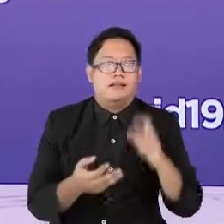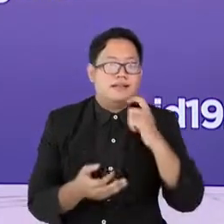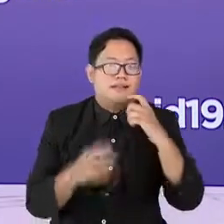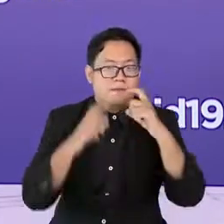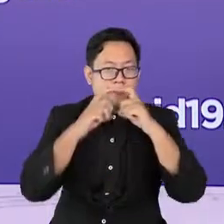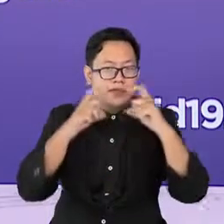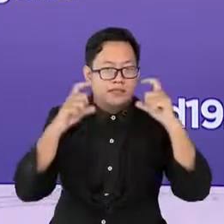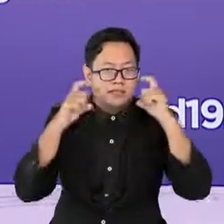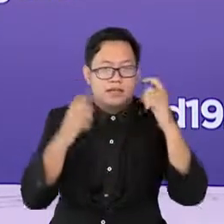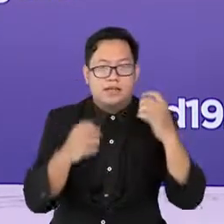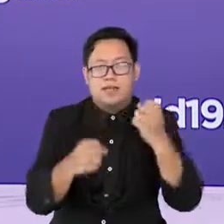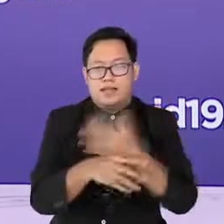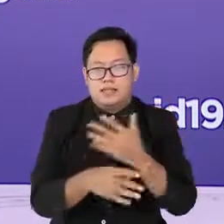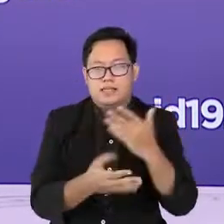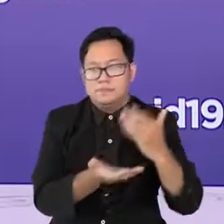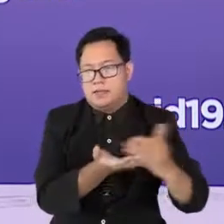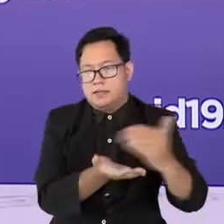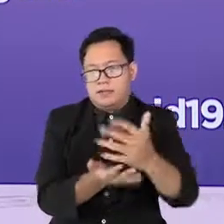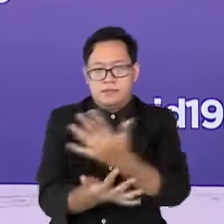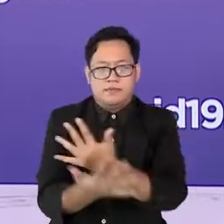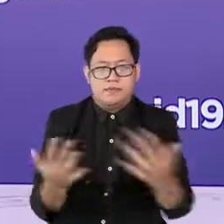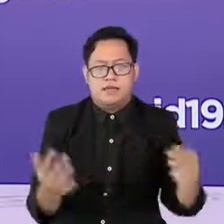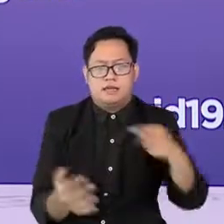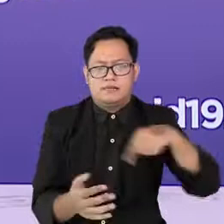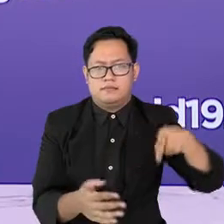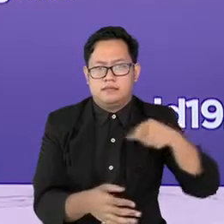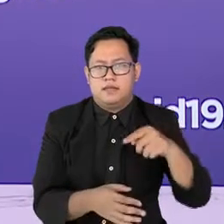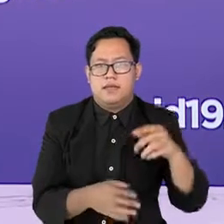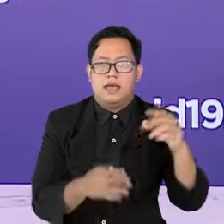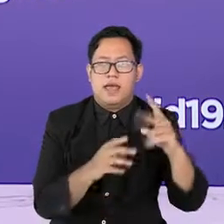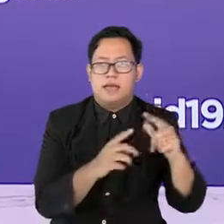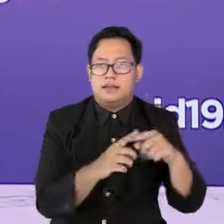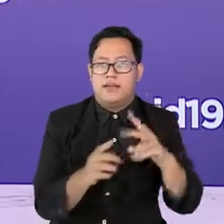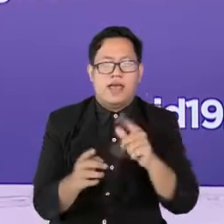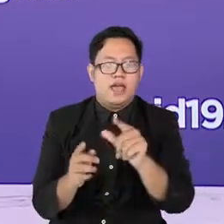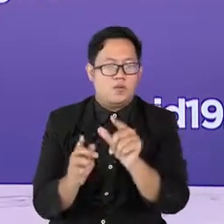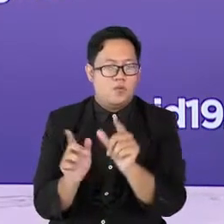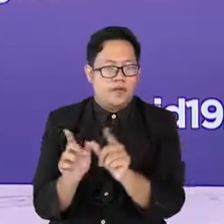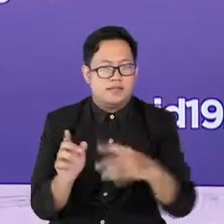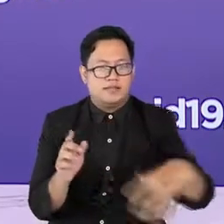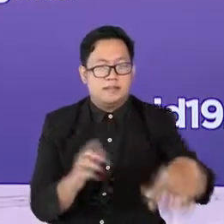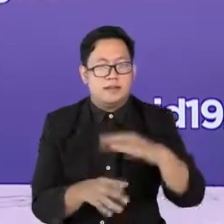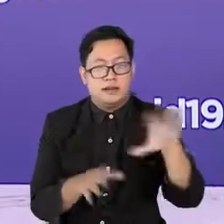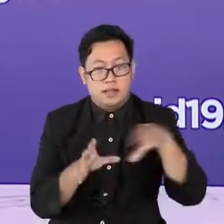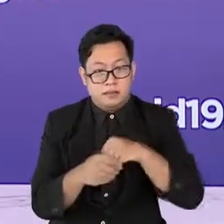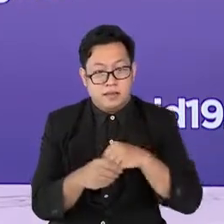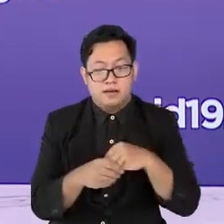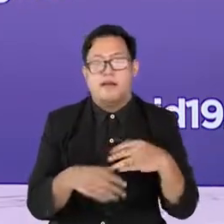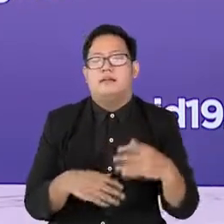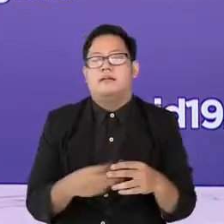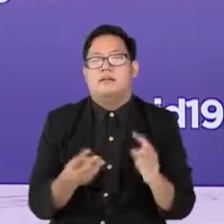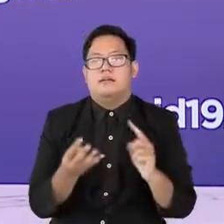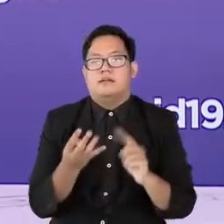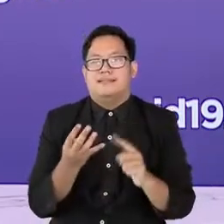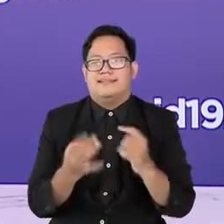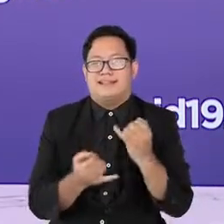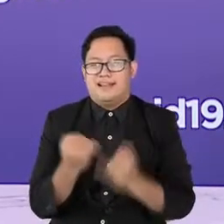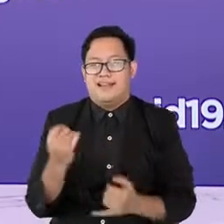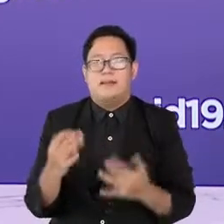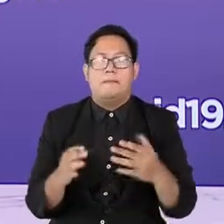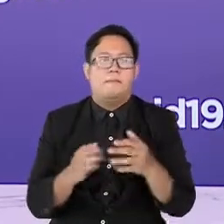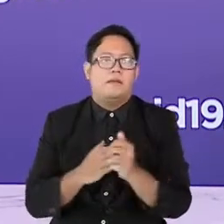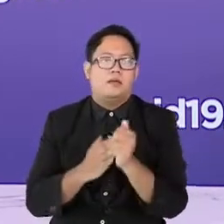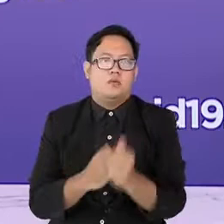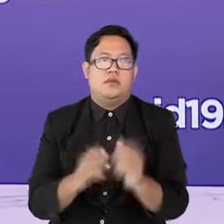gratis kepada masyarakat Akankah melibatkan peran RT dan RW setempat terakhir kapan panduan hidup bersama coffee